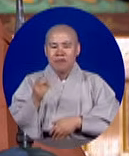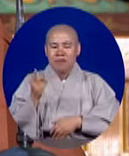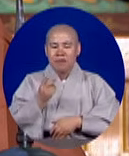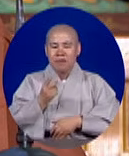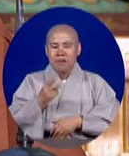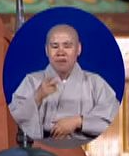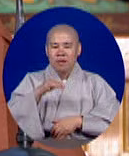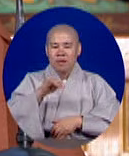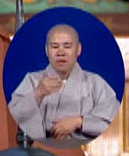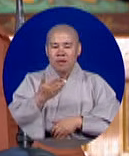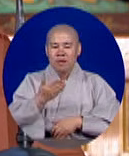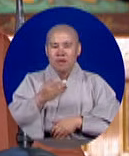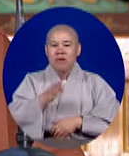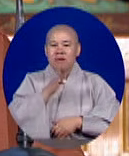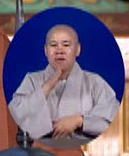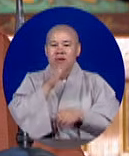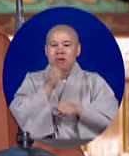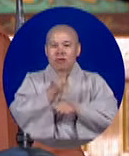이 진성은